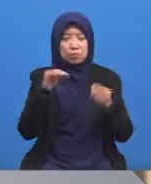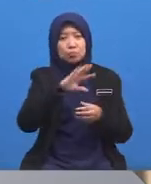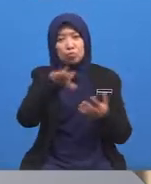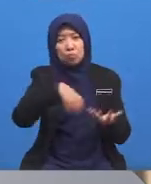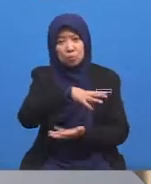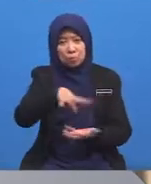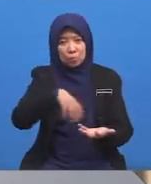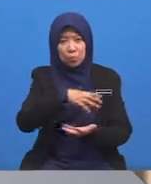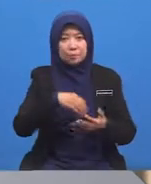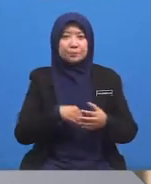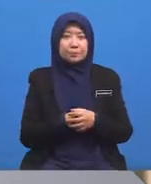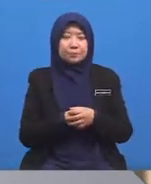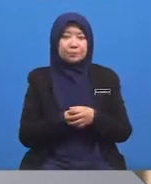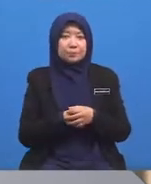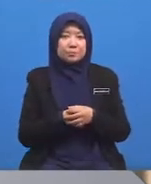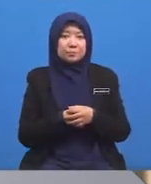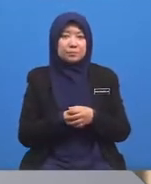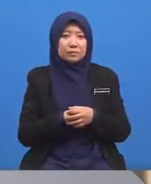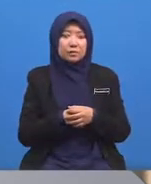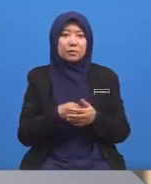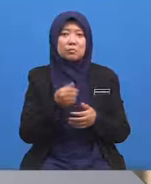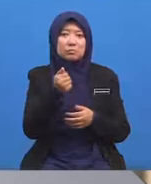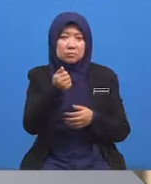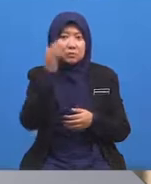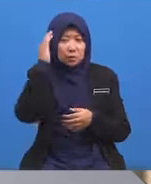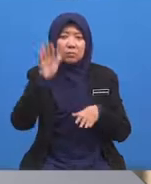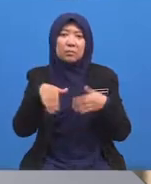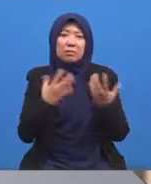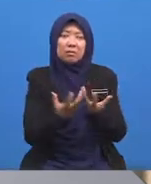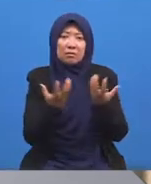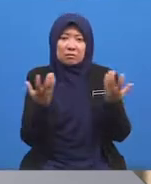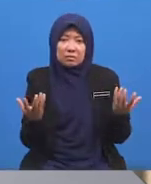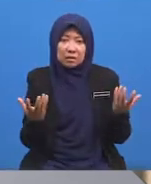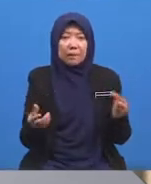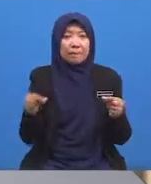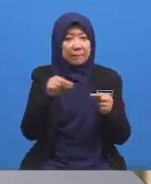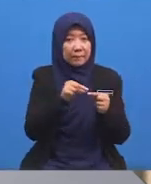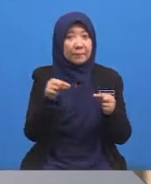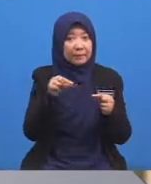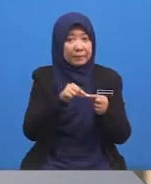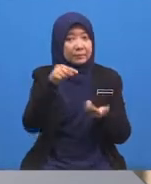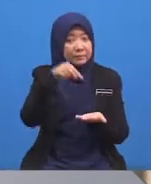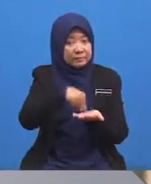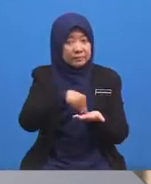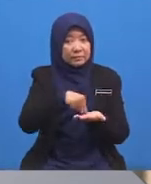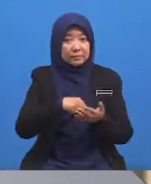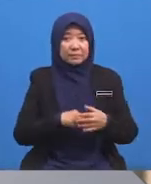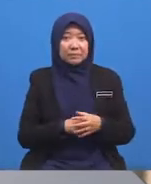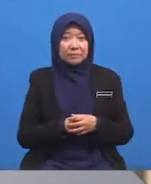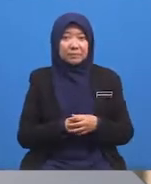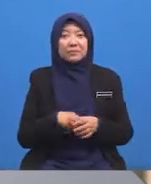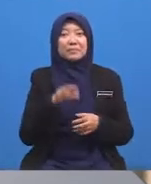Manik-manik cikgu semua bercampur. Adakah kamu tahu bagaimana untuk mengasingkan manik-manik ini?